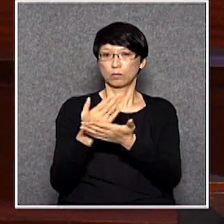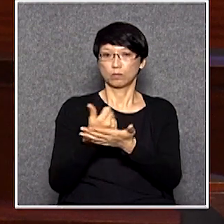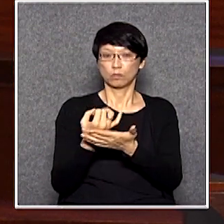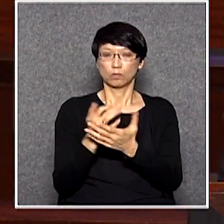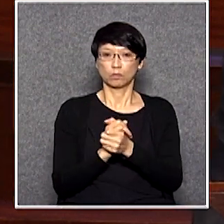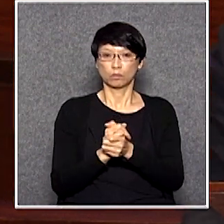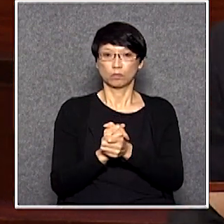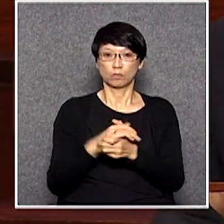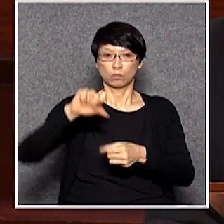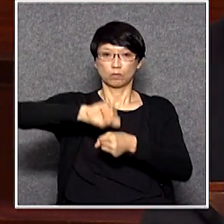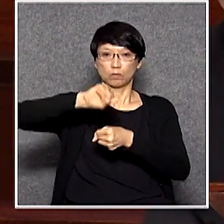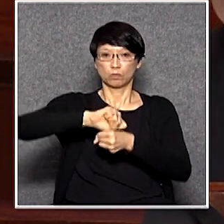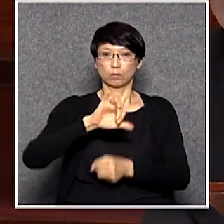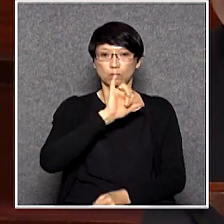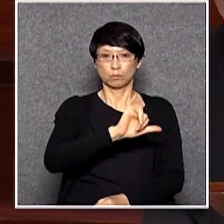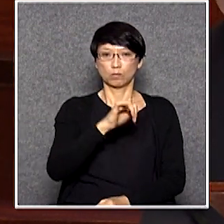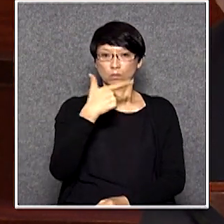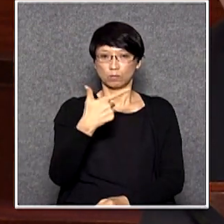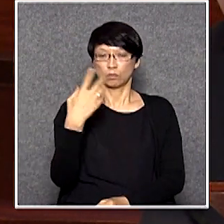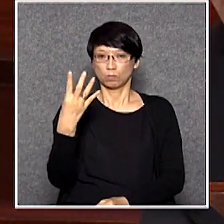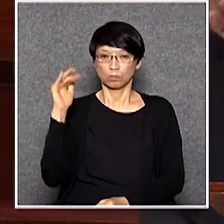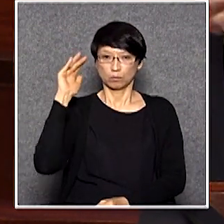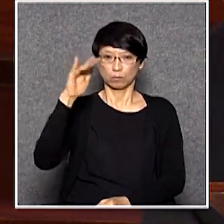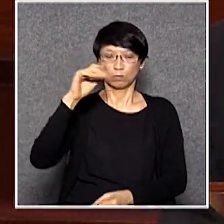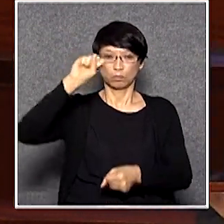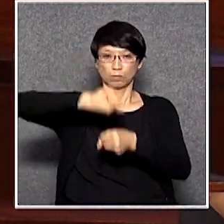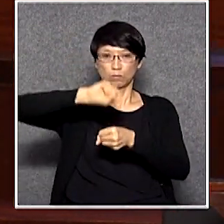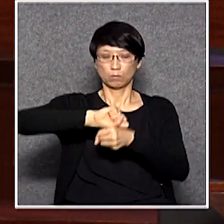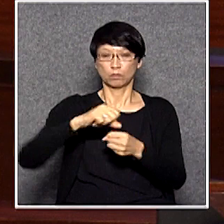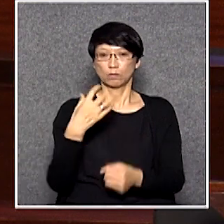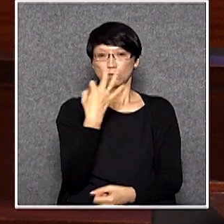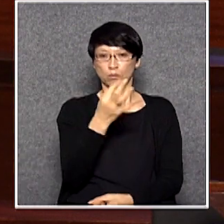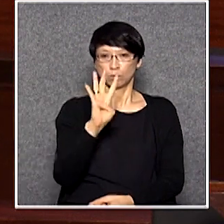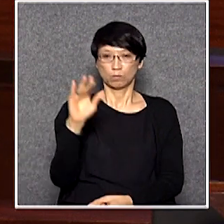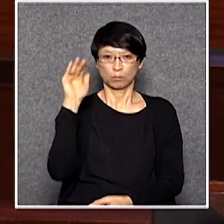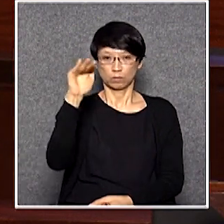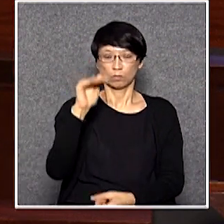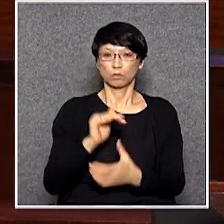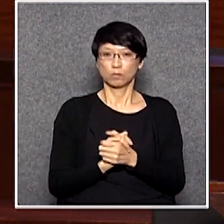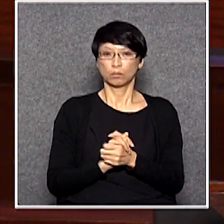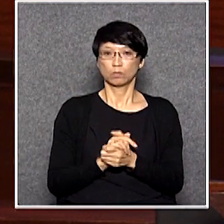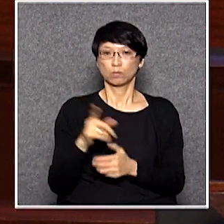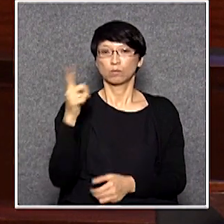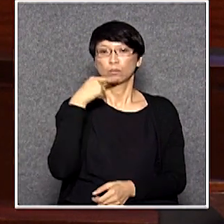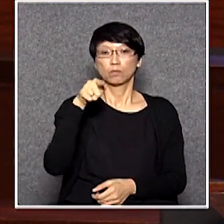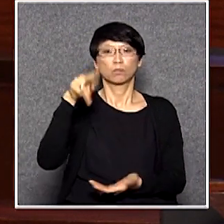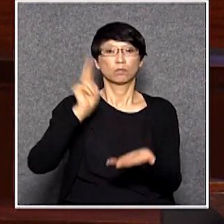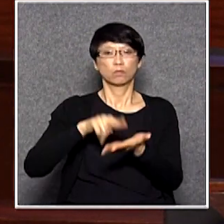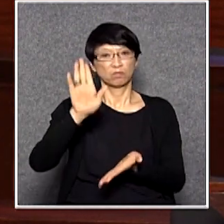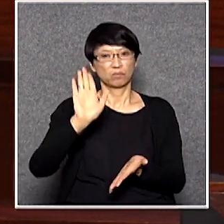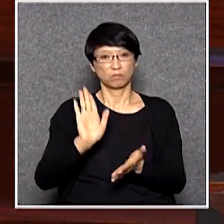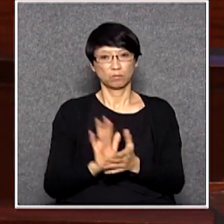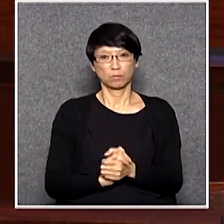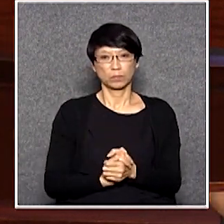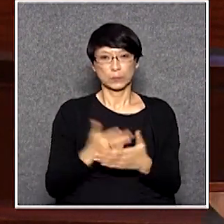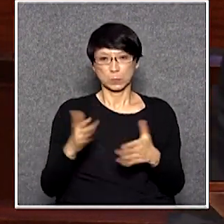加到684億，即是說多了34億而已。說你都不信啦，是不是？跟